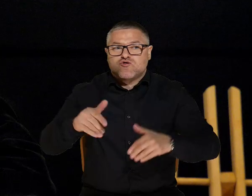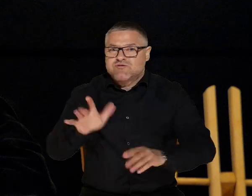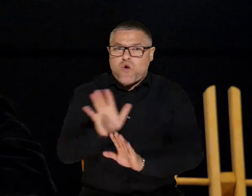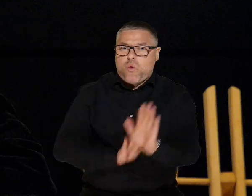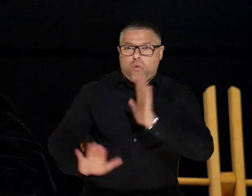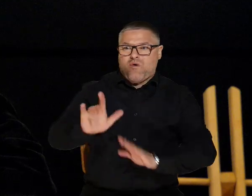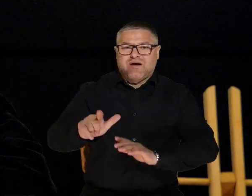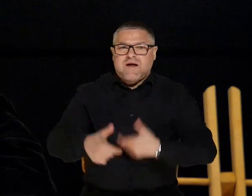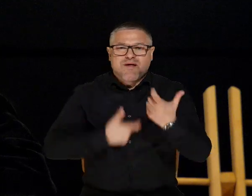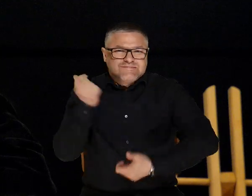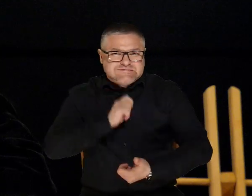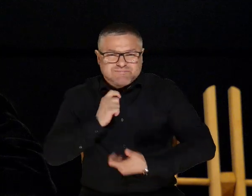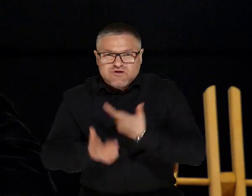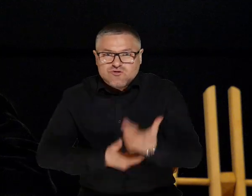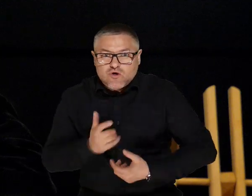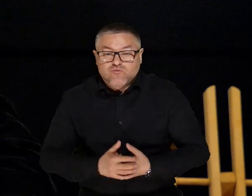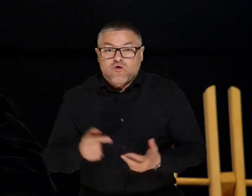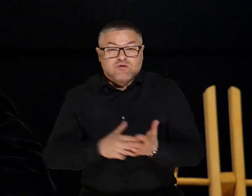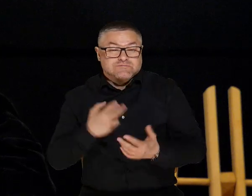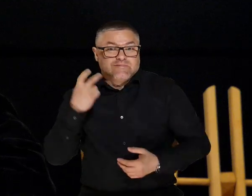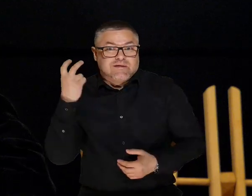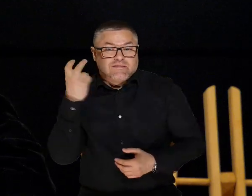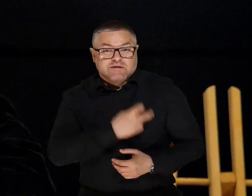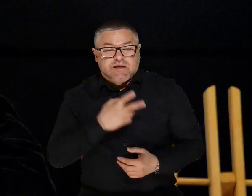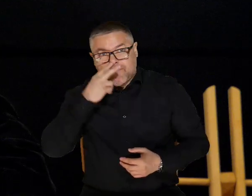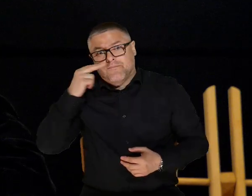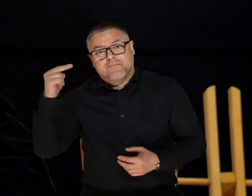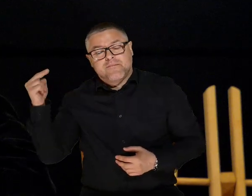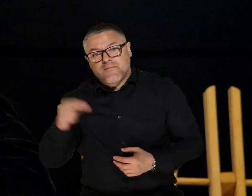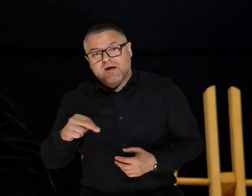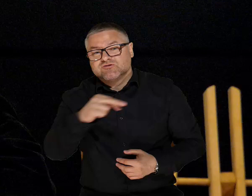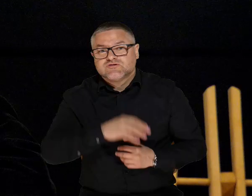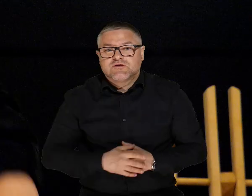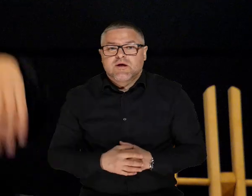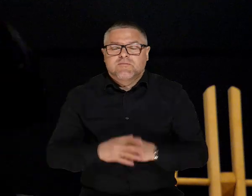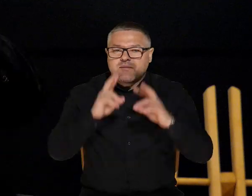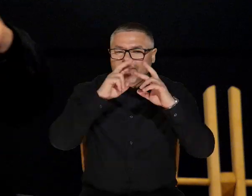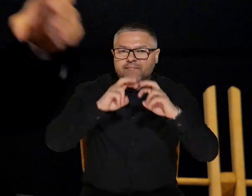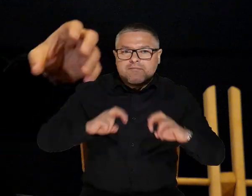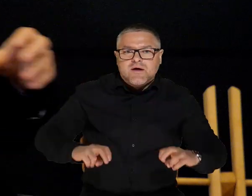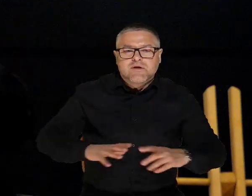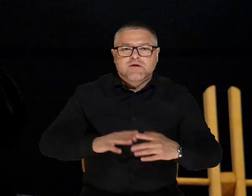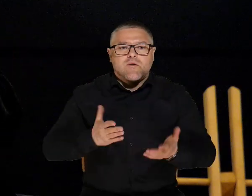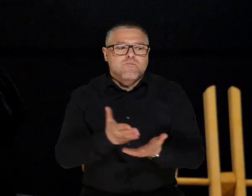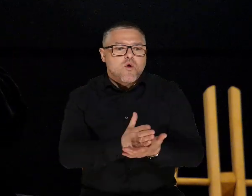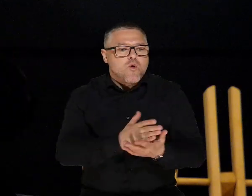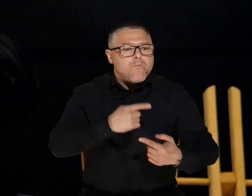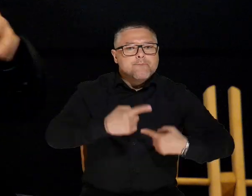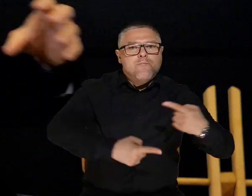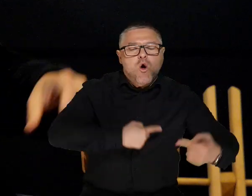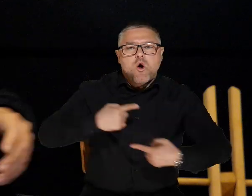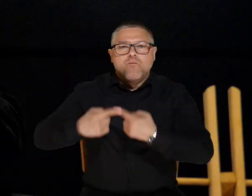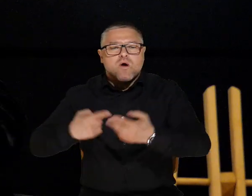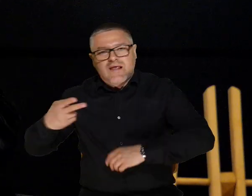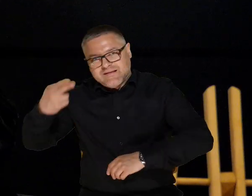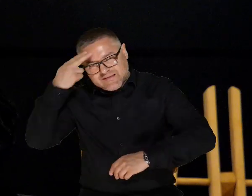unikać. I to jest interesujące w sumie, jak patrzymy na takie badania porównujące to międzypokoleniowo, tą